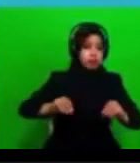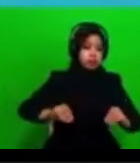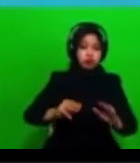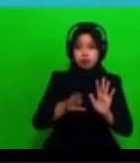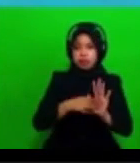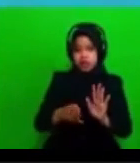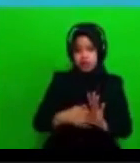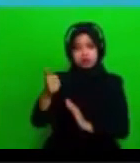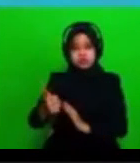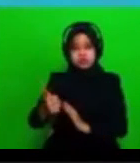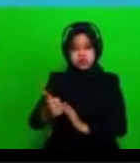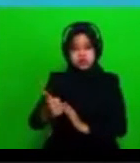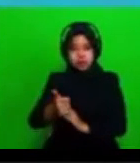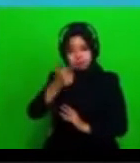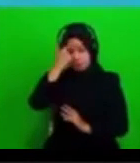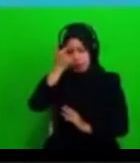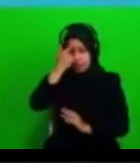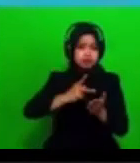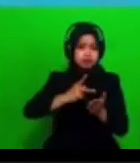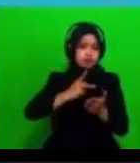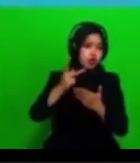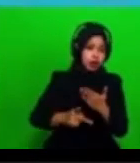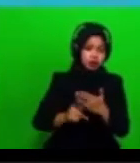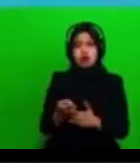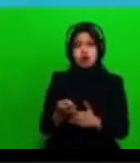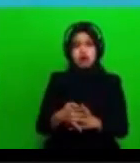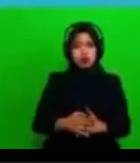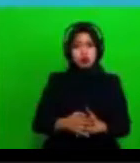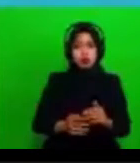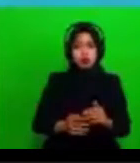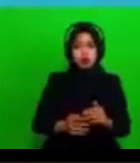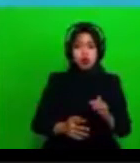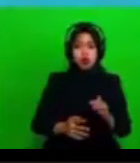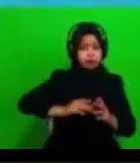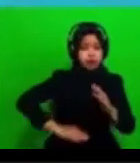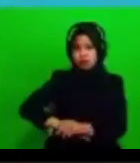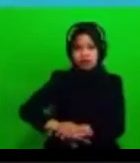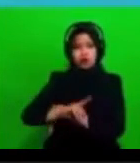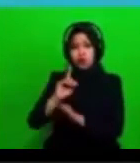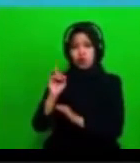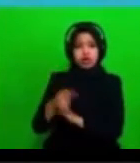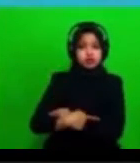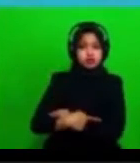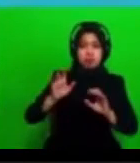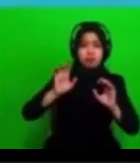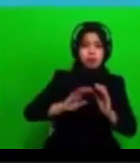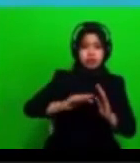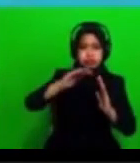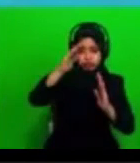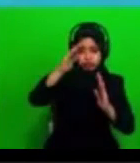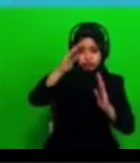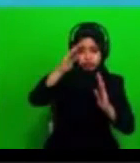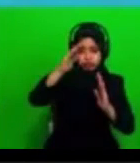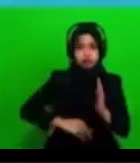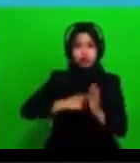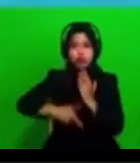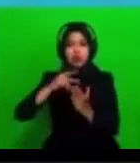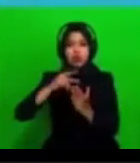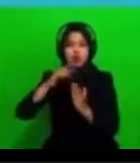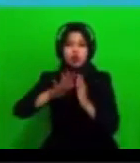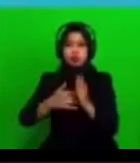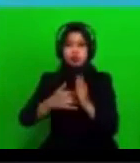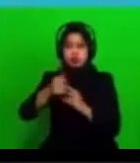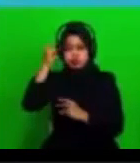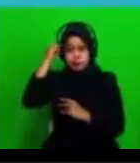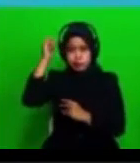dan masalah, project based learning, kita apa ya, kita optimize, kita perbanyak dalam kurikulum itu project based